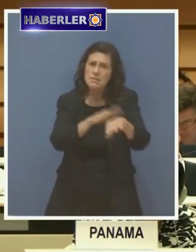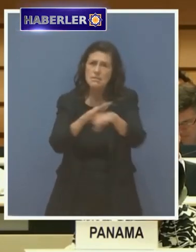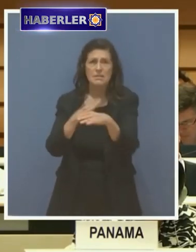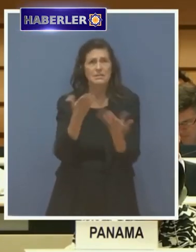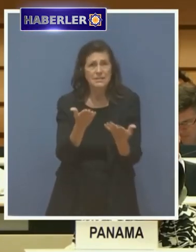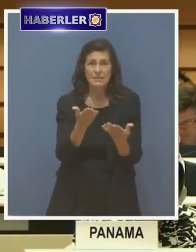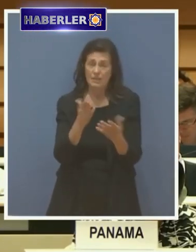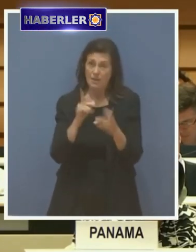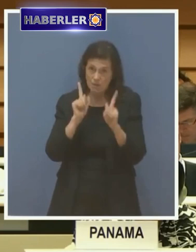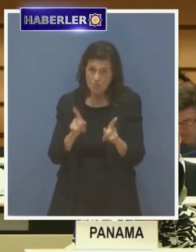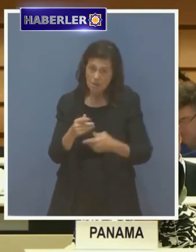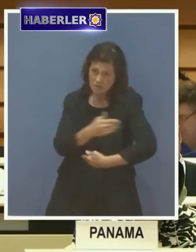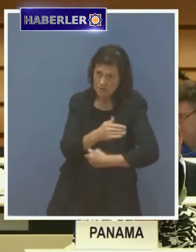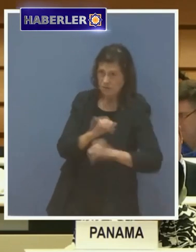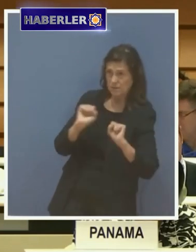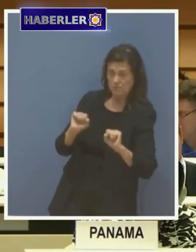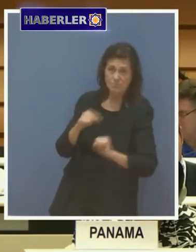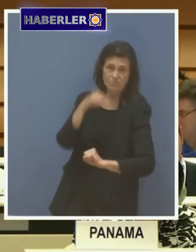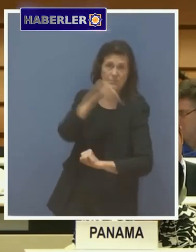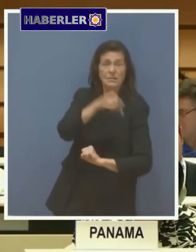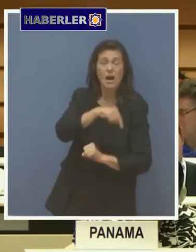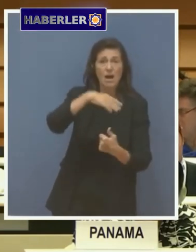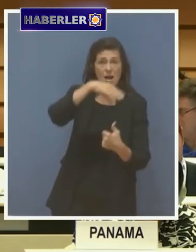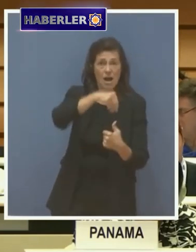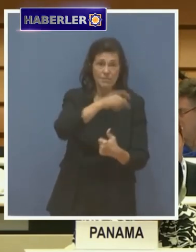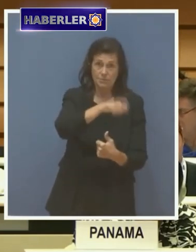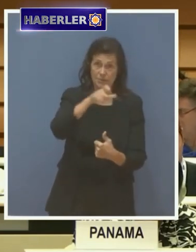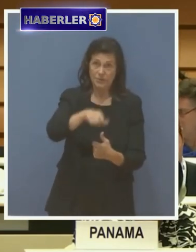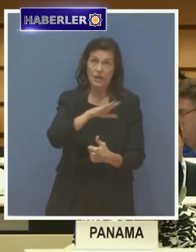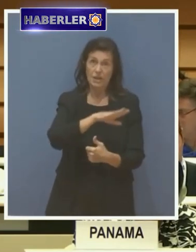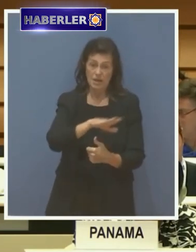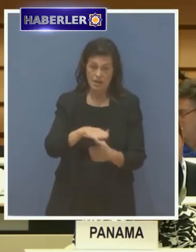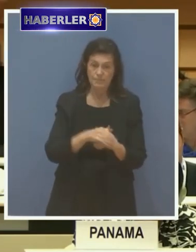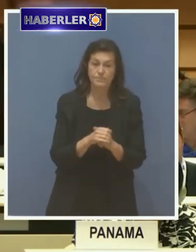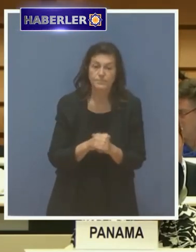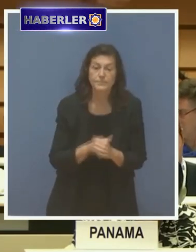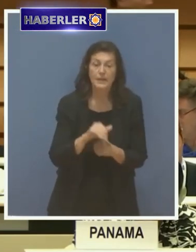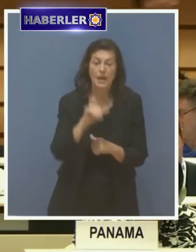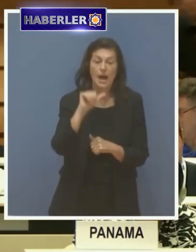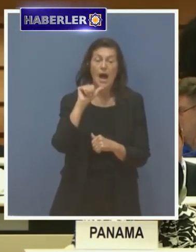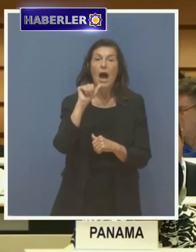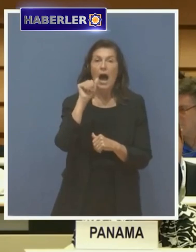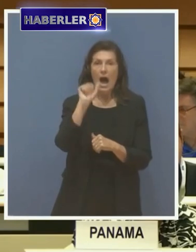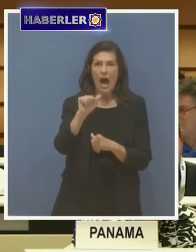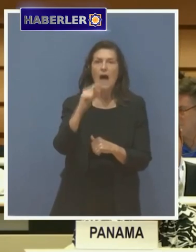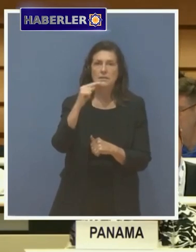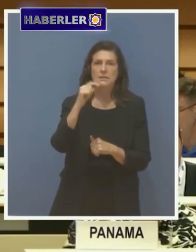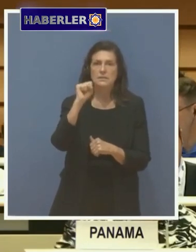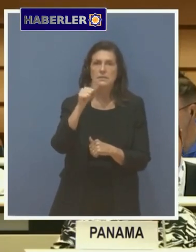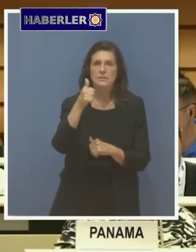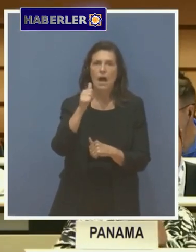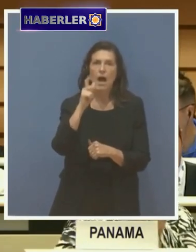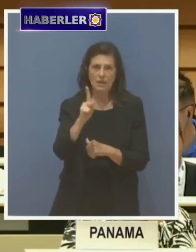haklarının gerçekleştirilmesi için mekanizmalar bulmaya istekli olduklarını gösteriyor. Yerli ulusların ve